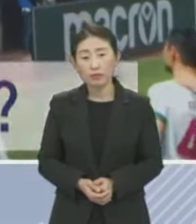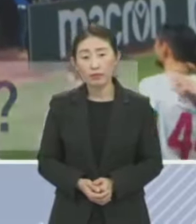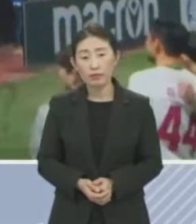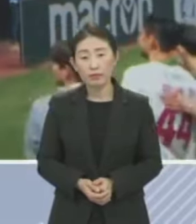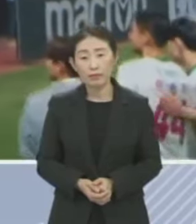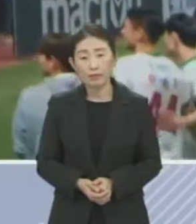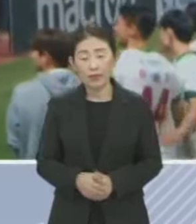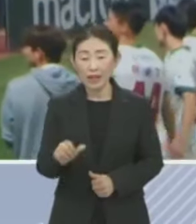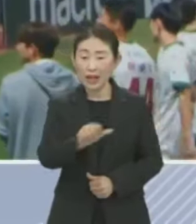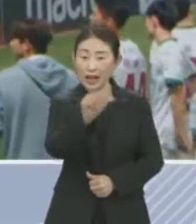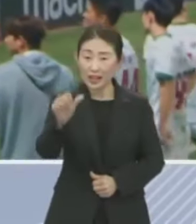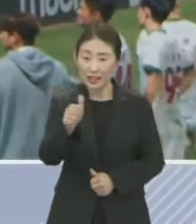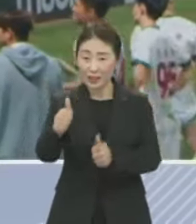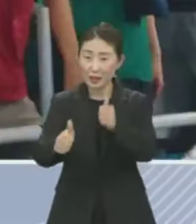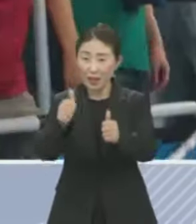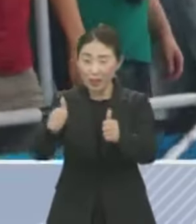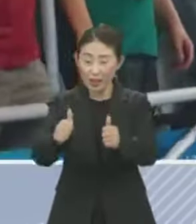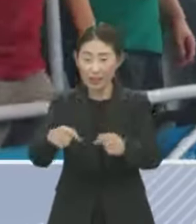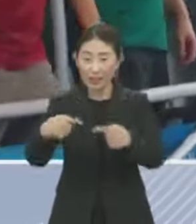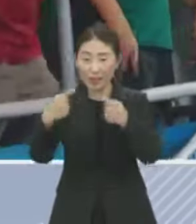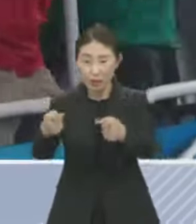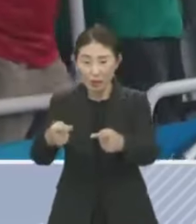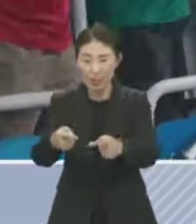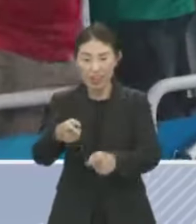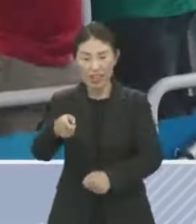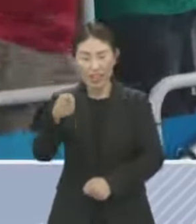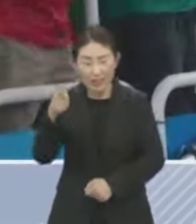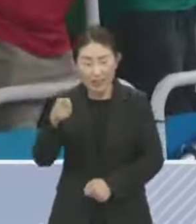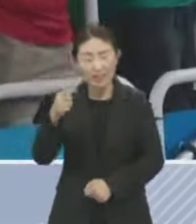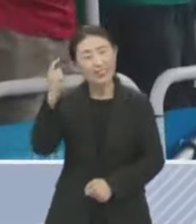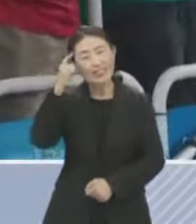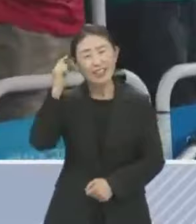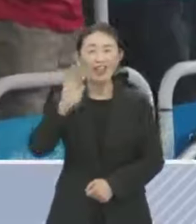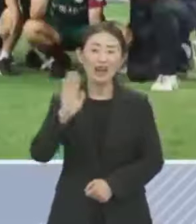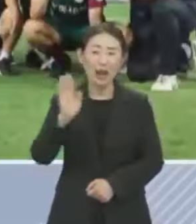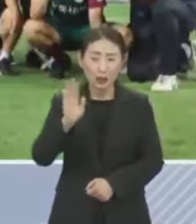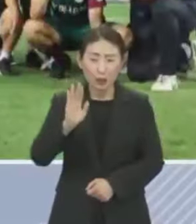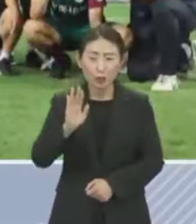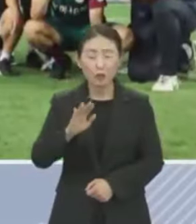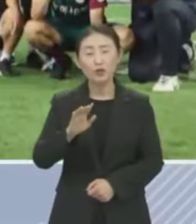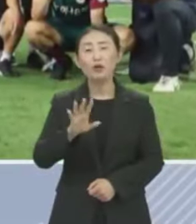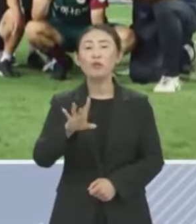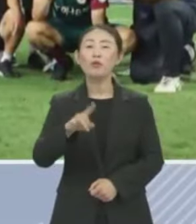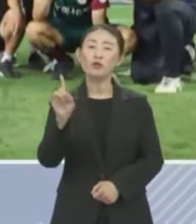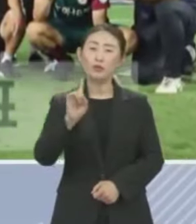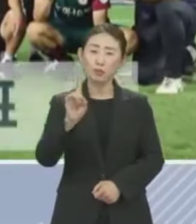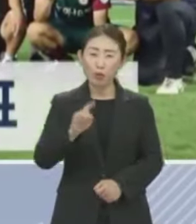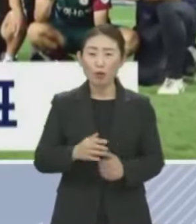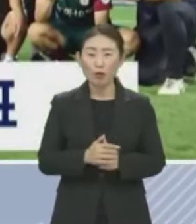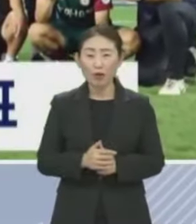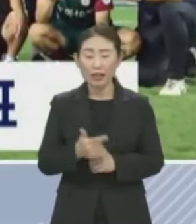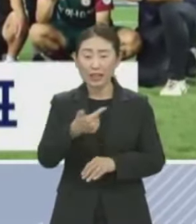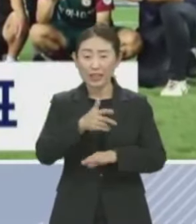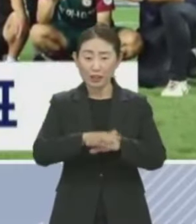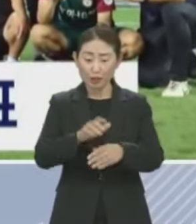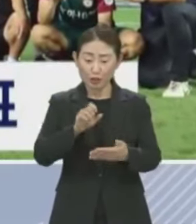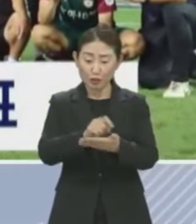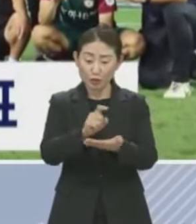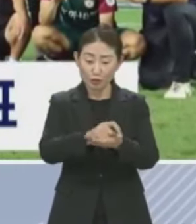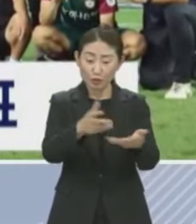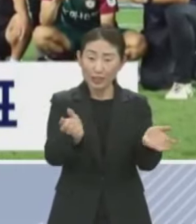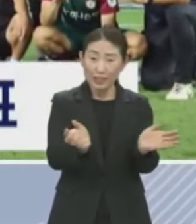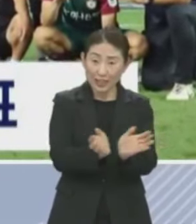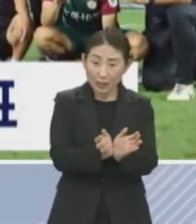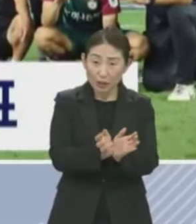우리가 아시아 챔피언스 리그를 나간다, 우승을 한다 이런 것보다는 우리 대전 하나 시티즌이 어느 위치에서